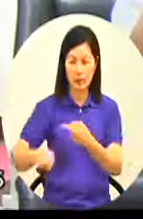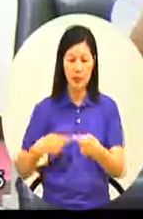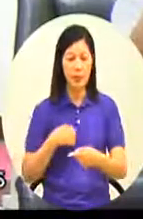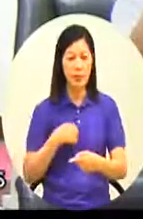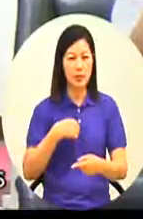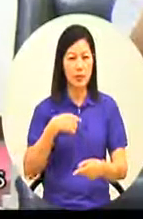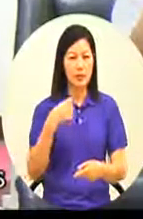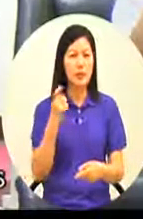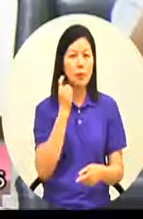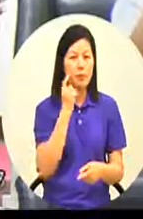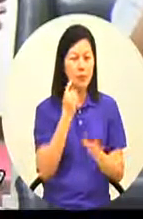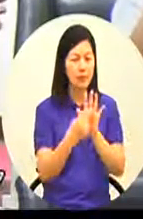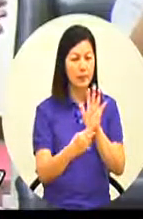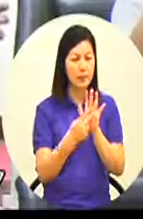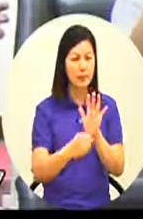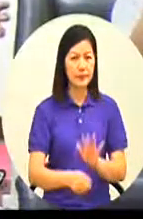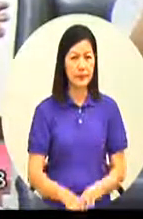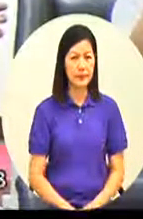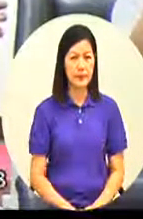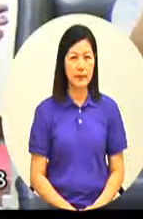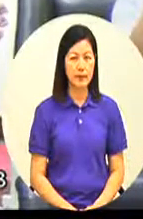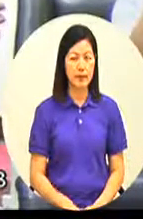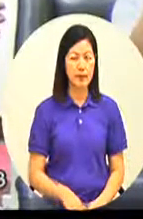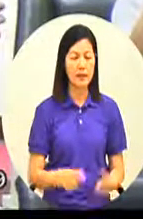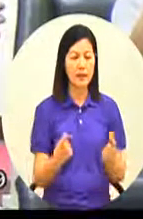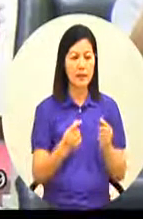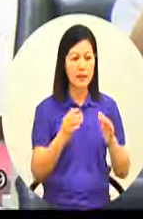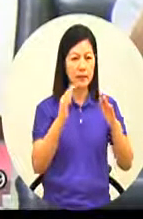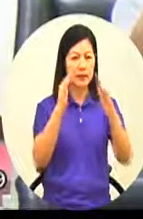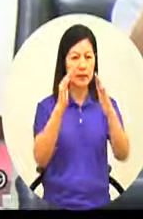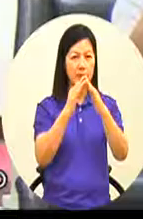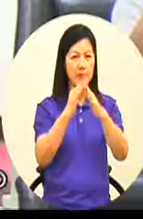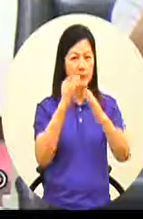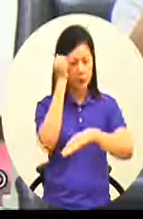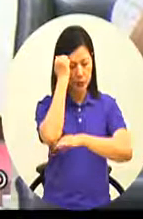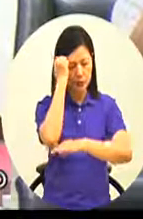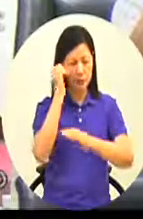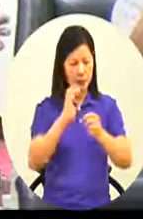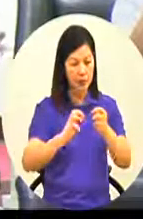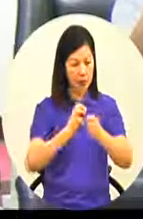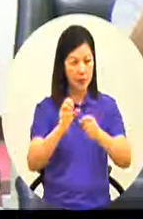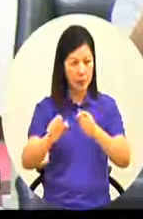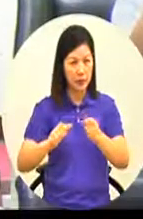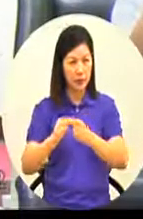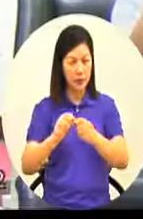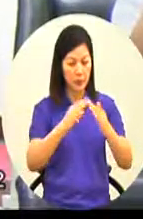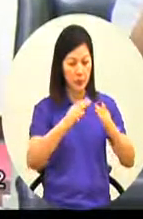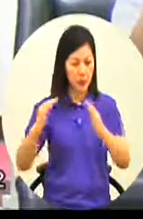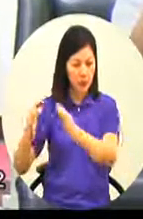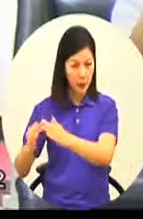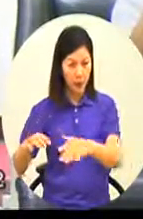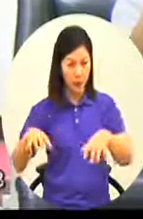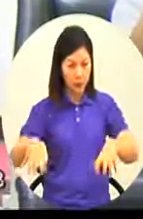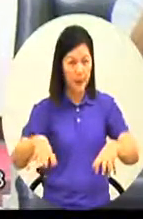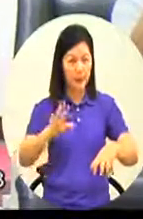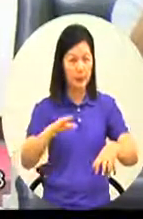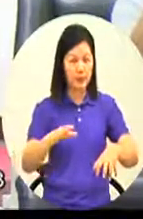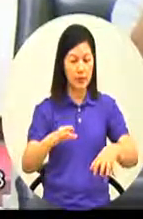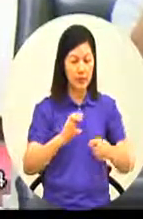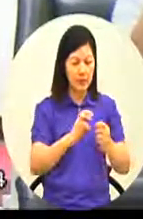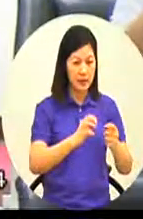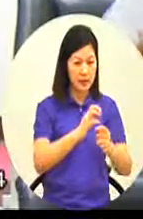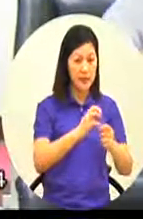子，一个厝咱底下住40多栋的邻居，他30多年都是相处得很